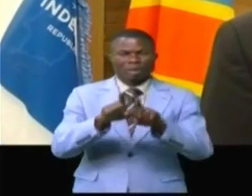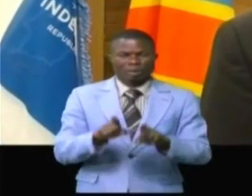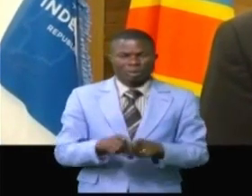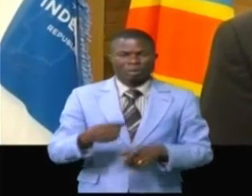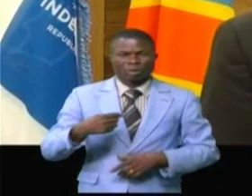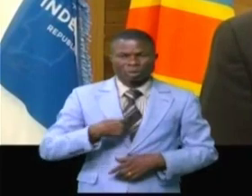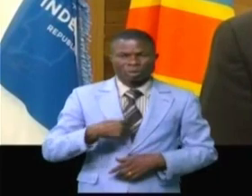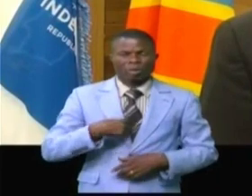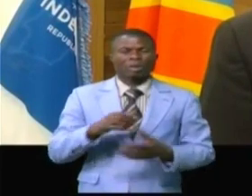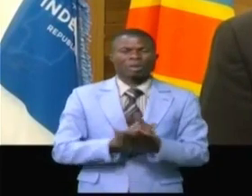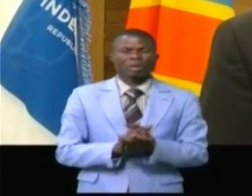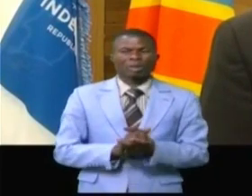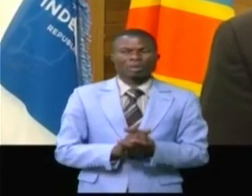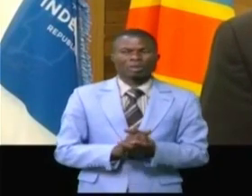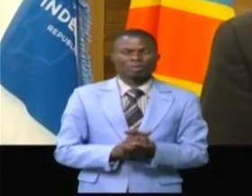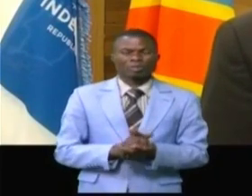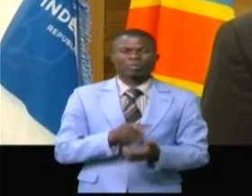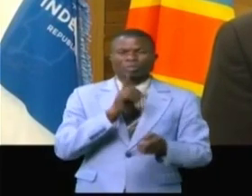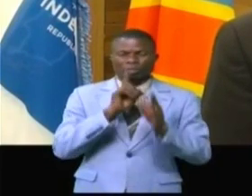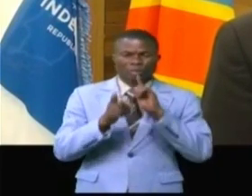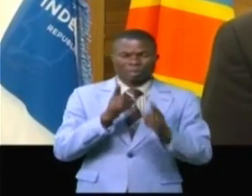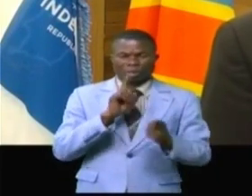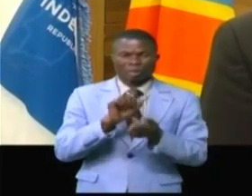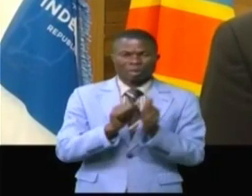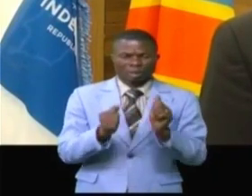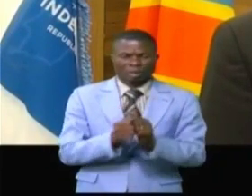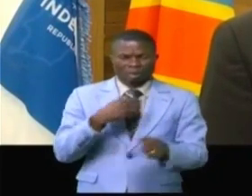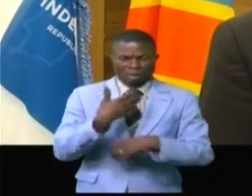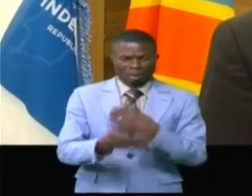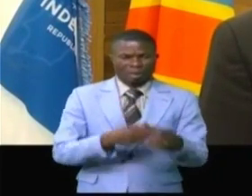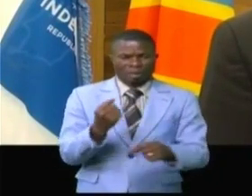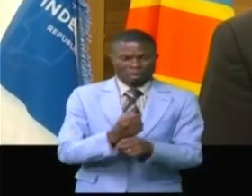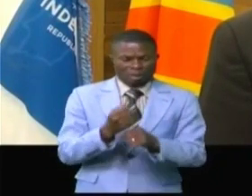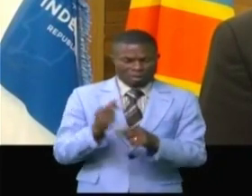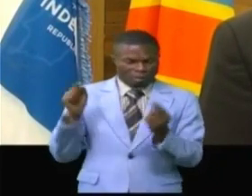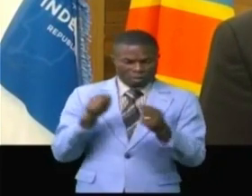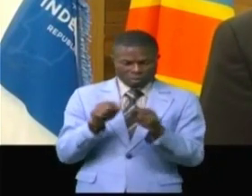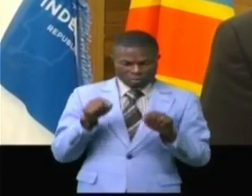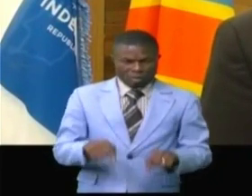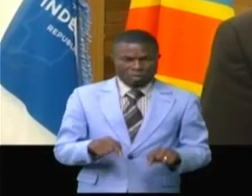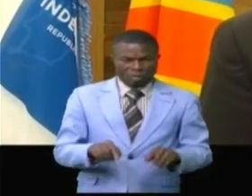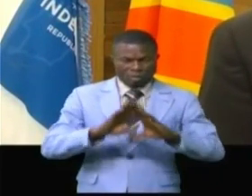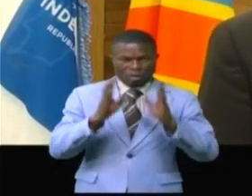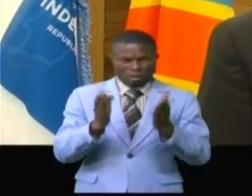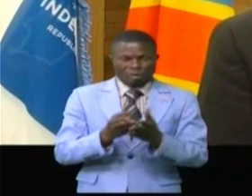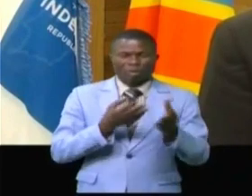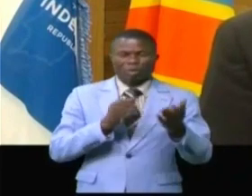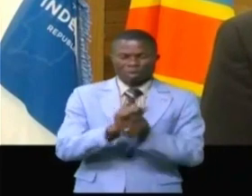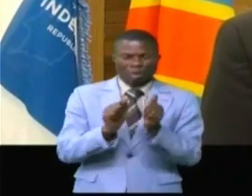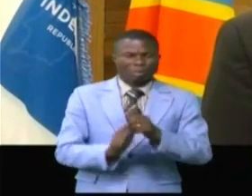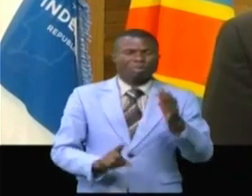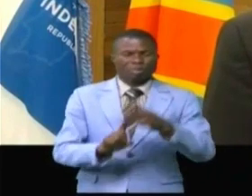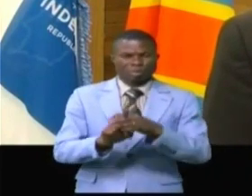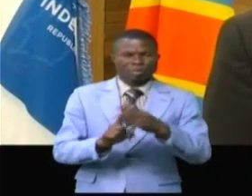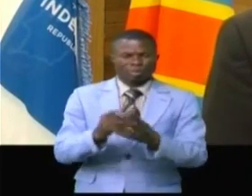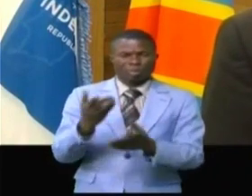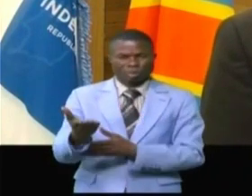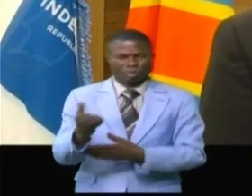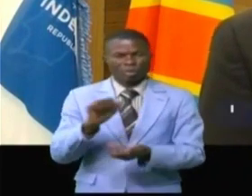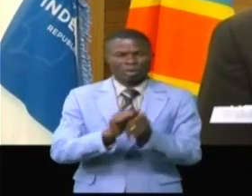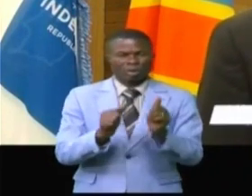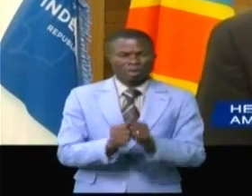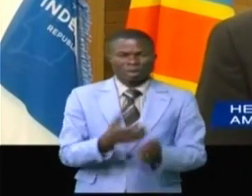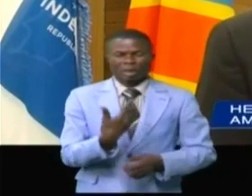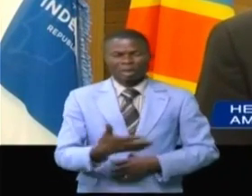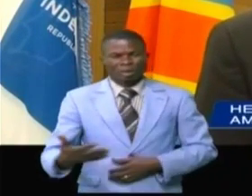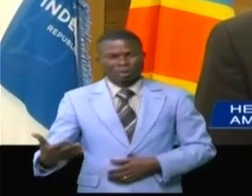le terrain. On doit féliciter sur le travail qui a été fait jusqu'à maintenant, avec tous les défis bien sûr, les défis